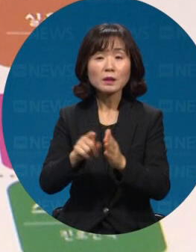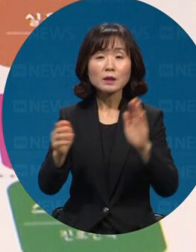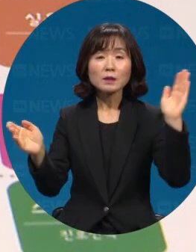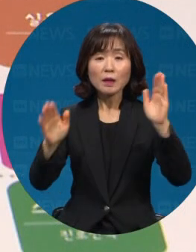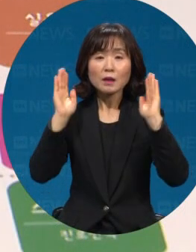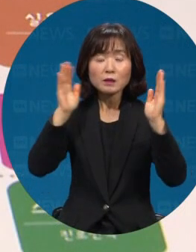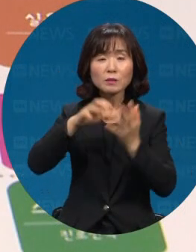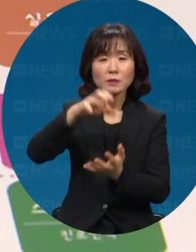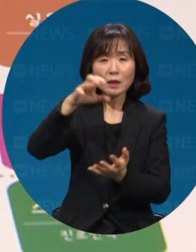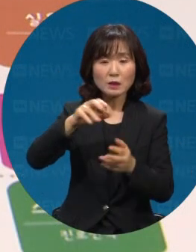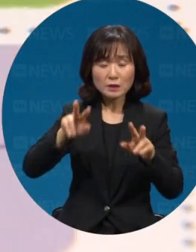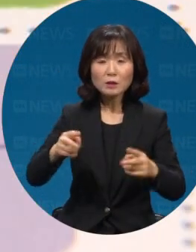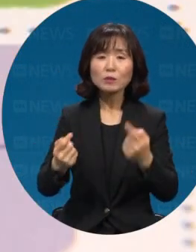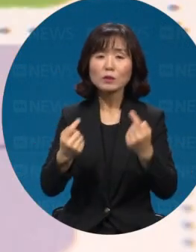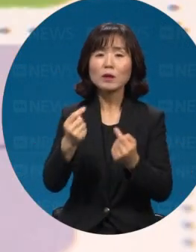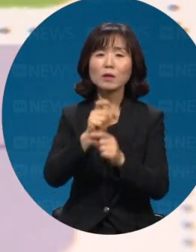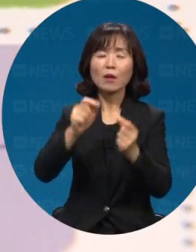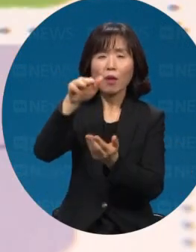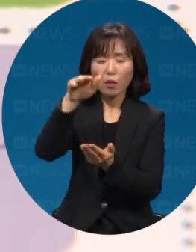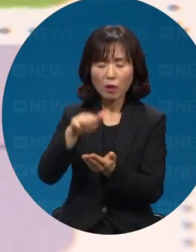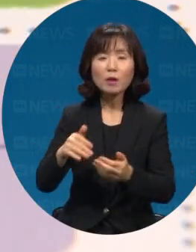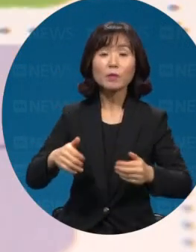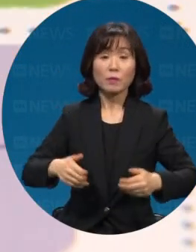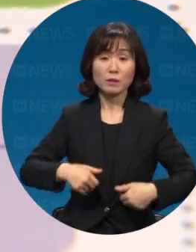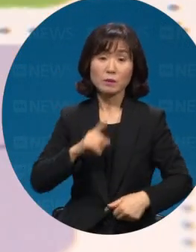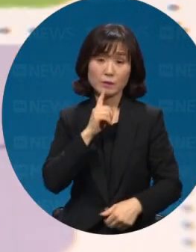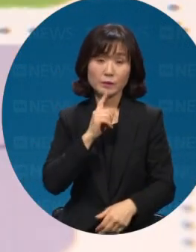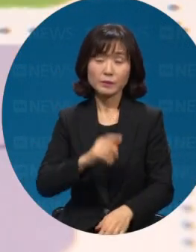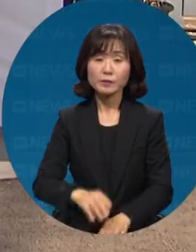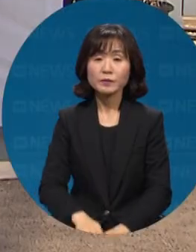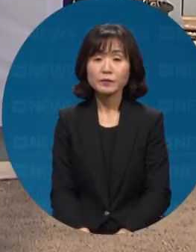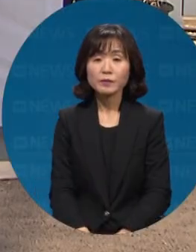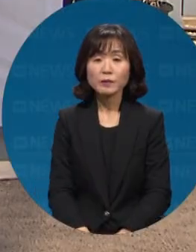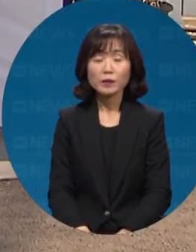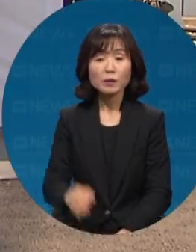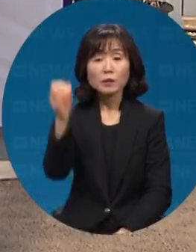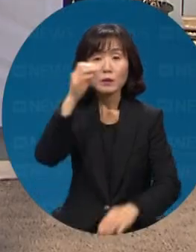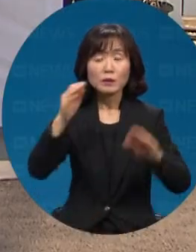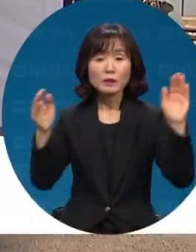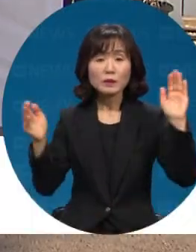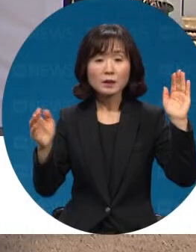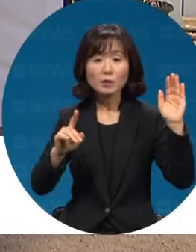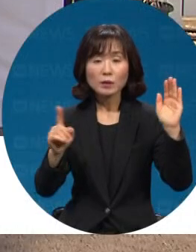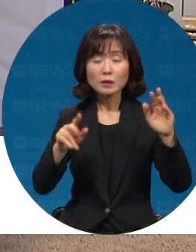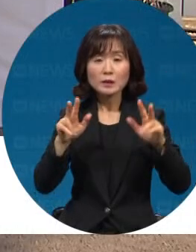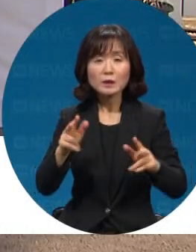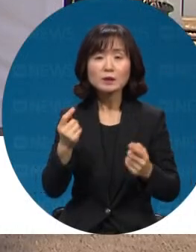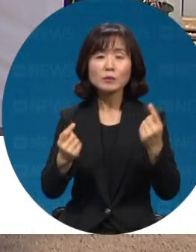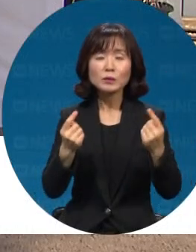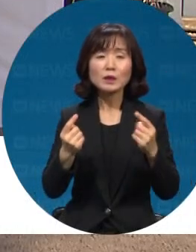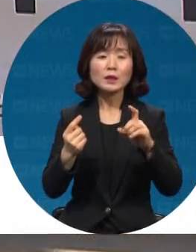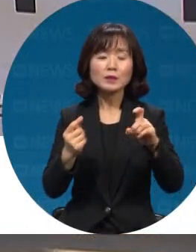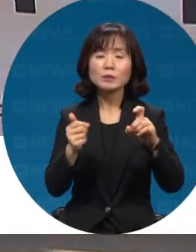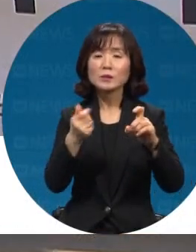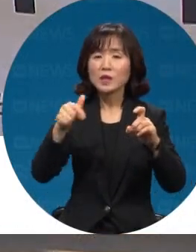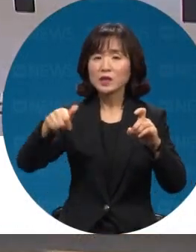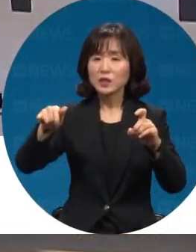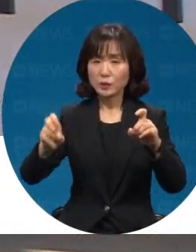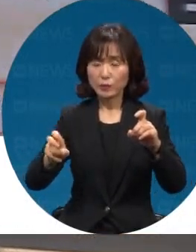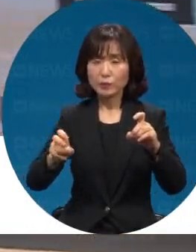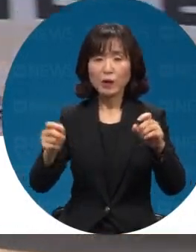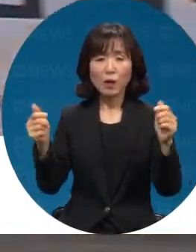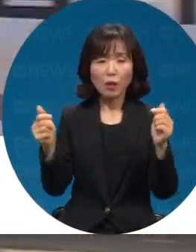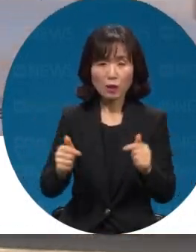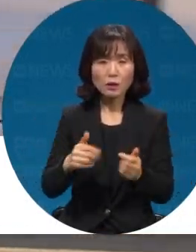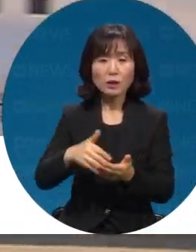훨씬 더 줄어야 한다는 주장이 나왔습니다 고등학생인 경우 기존보다 시 팍 젊 이상 줄어든